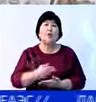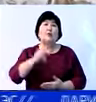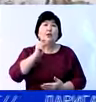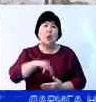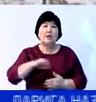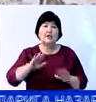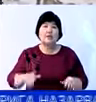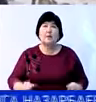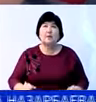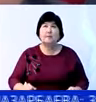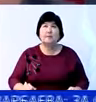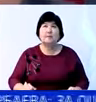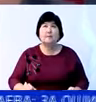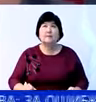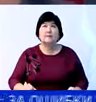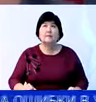должности.